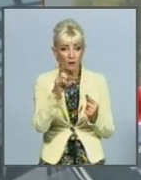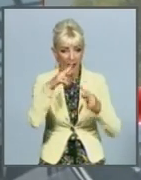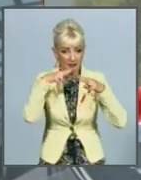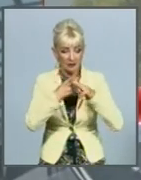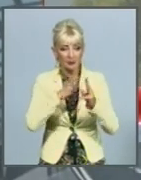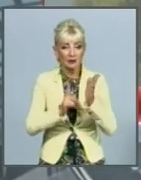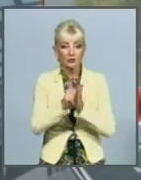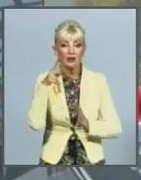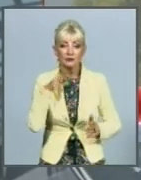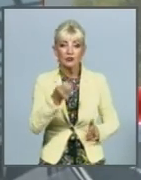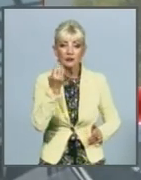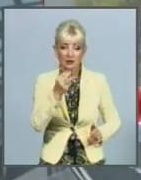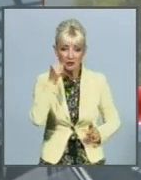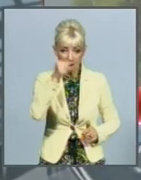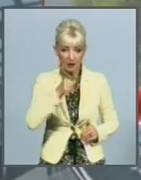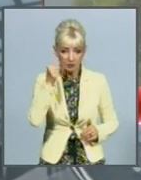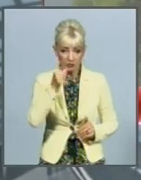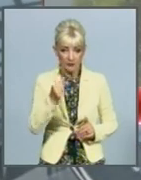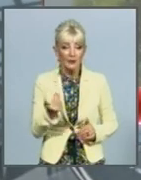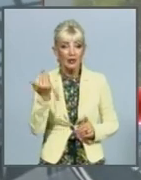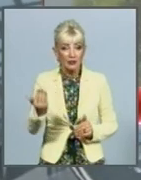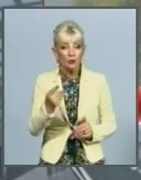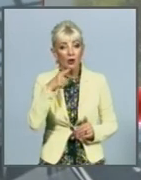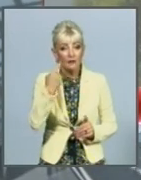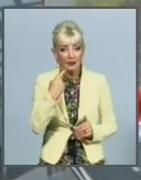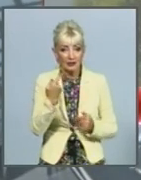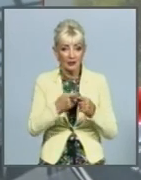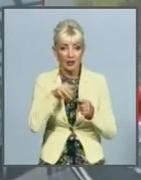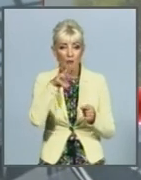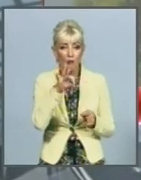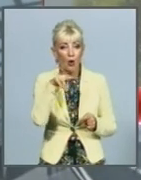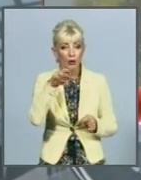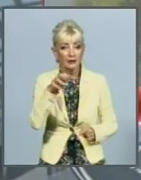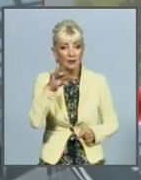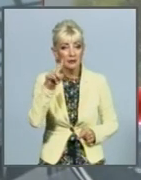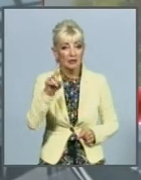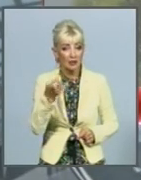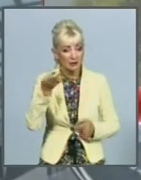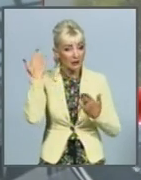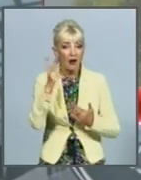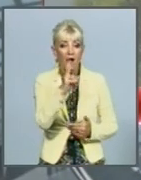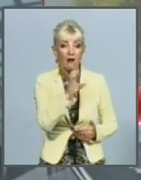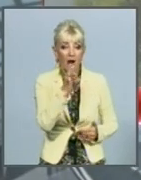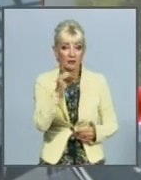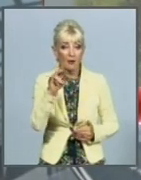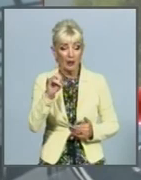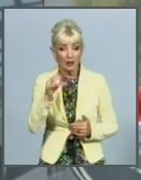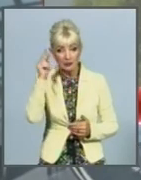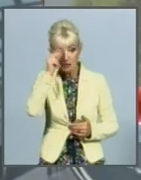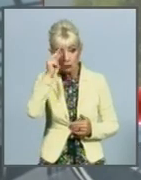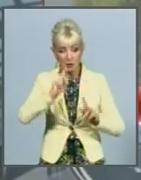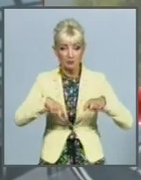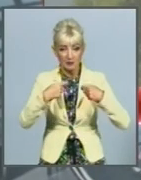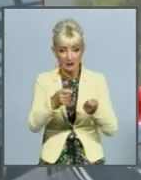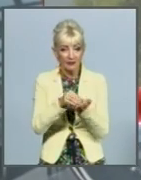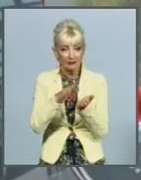впроваджена в 2013 році. Її називали модемізацією. Тоді касові апарати навчилися передавати дані і